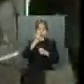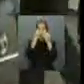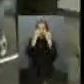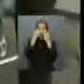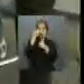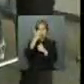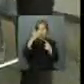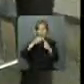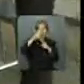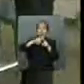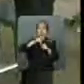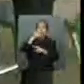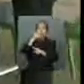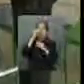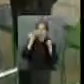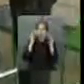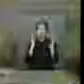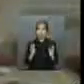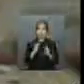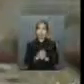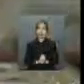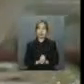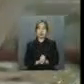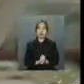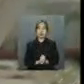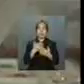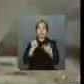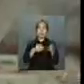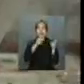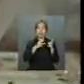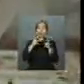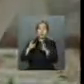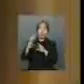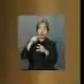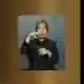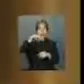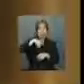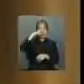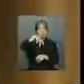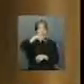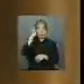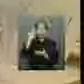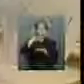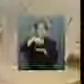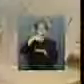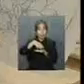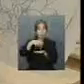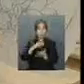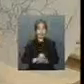บองแกลเลอรีตลาดบองมาเช่เวนิกาวิชัยวัฒนาไทย PBS รายงาน